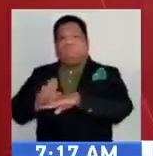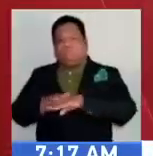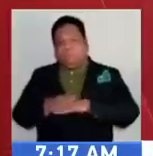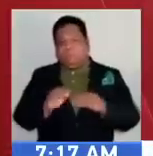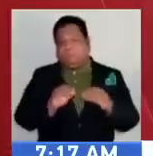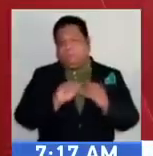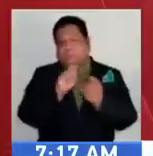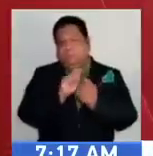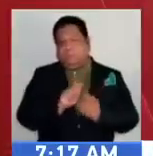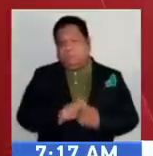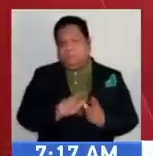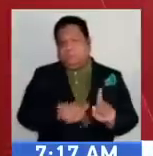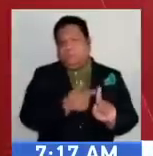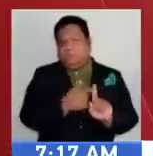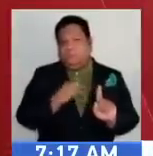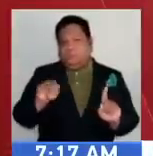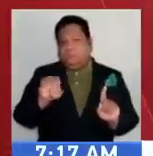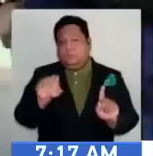pa rin pasaway.